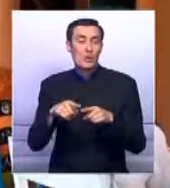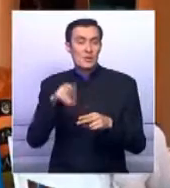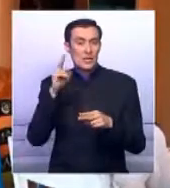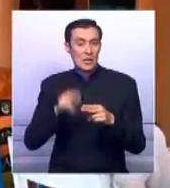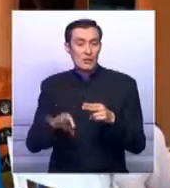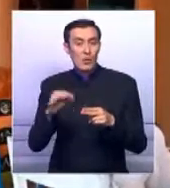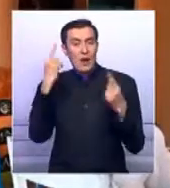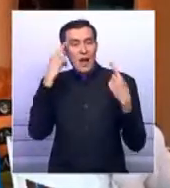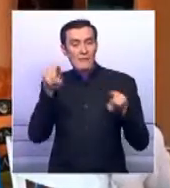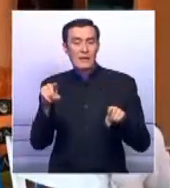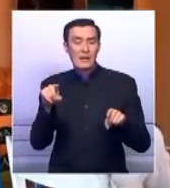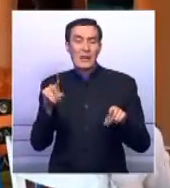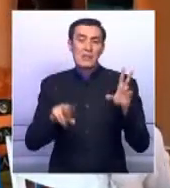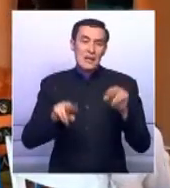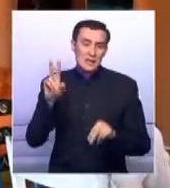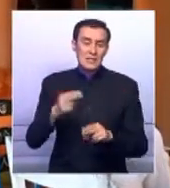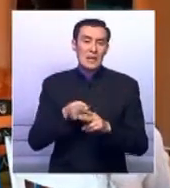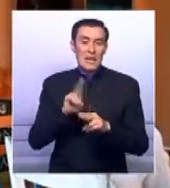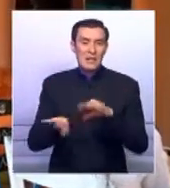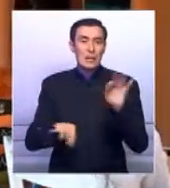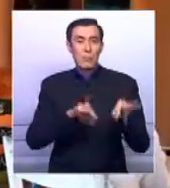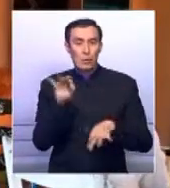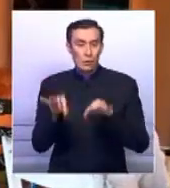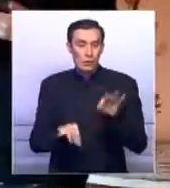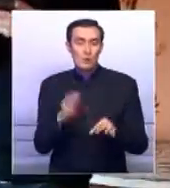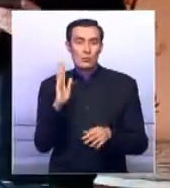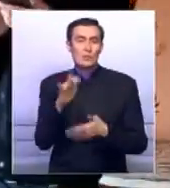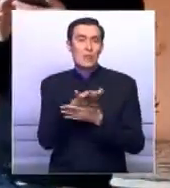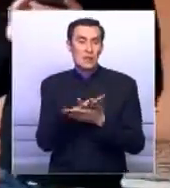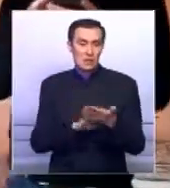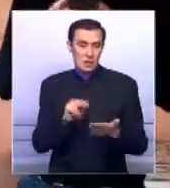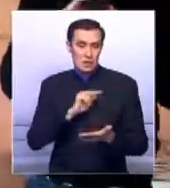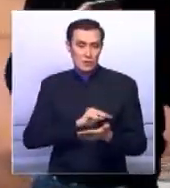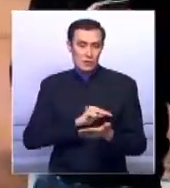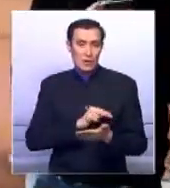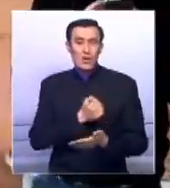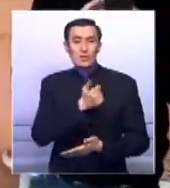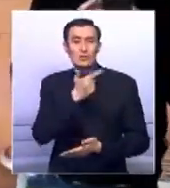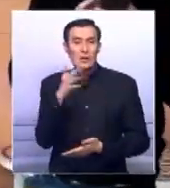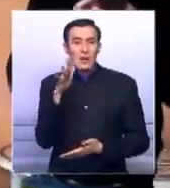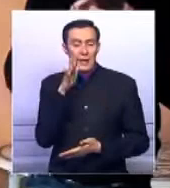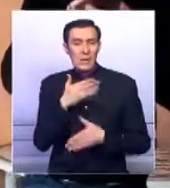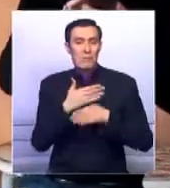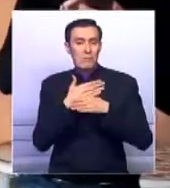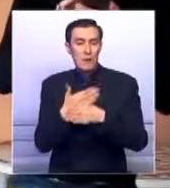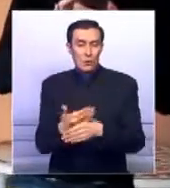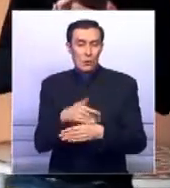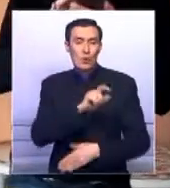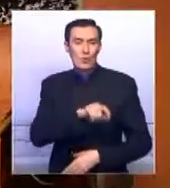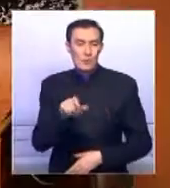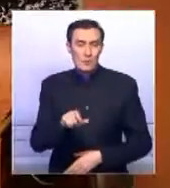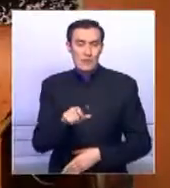Однако авторы идеи надеются, что этому проекту не дадут пропасть. Ведь за столько лет он помог сотням людей вернуться к